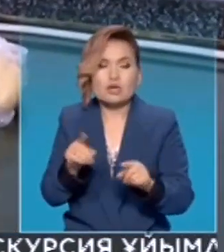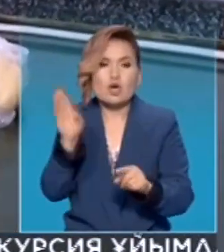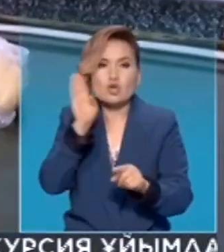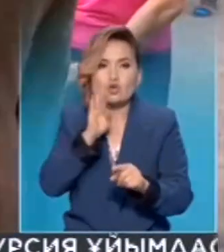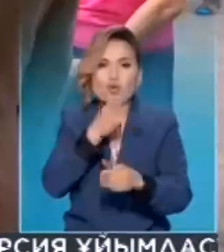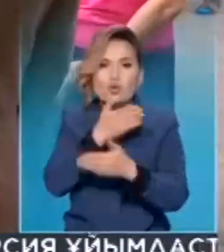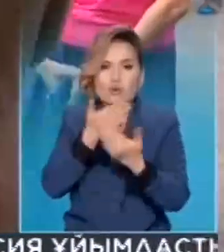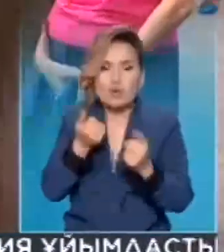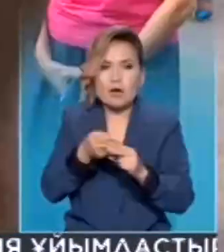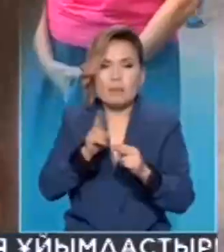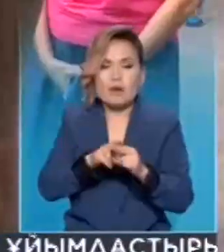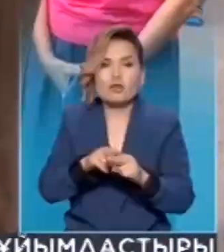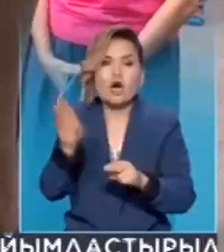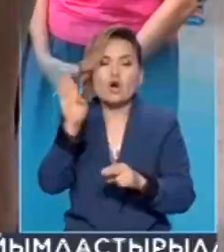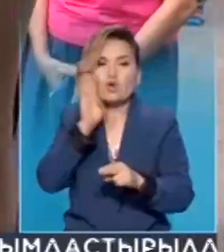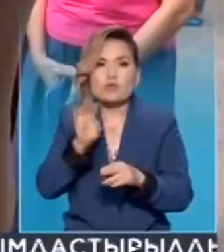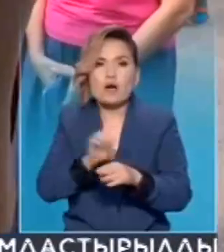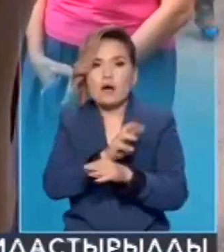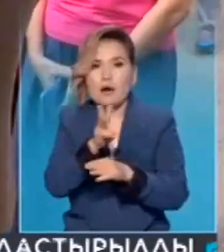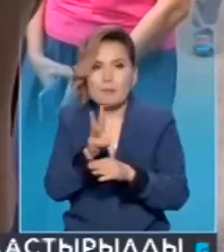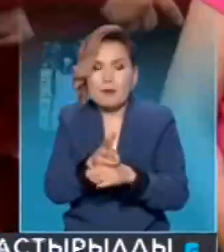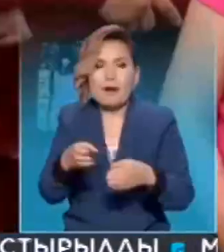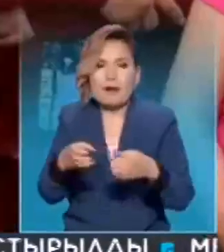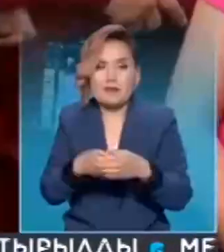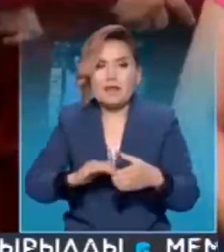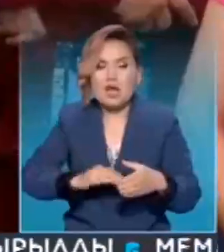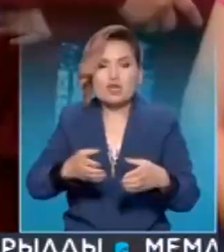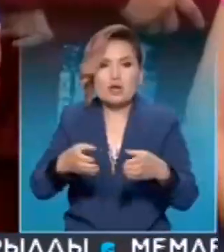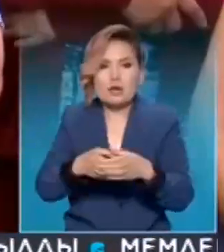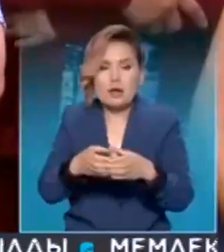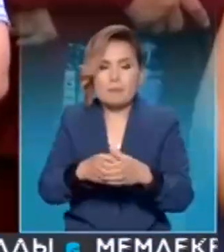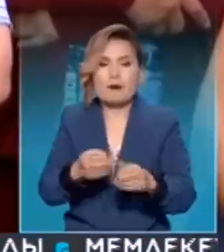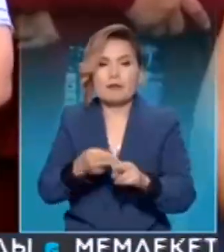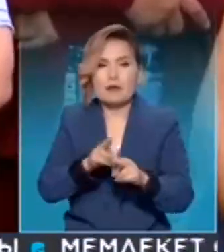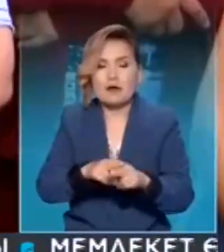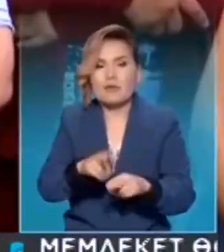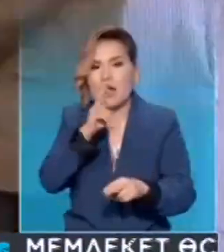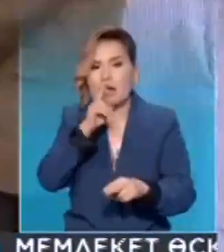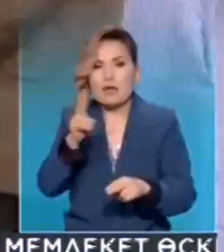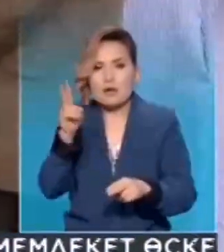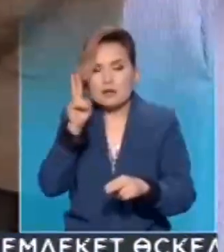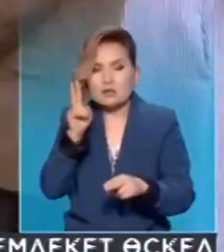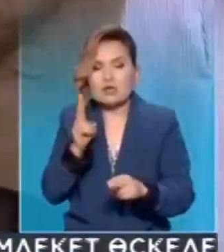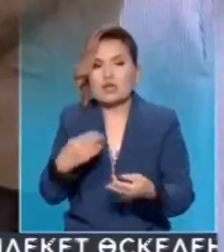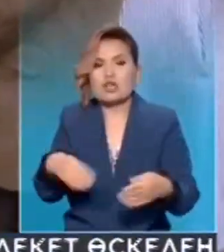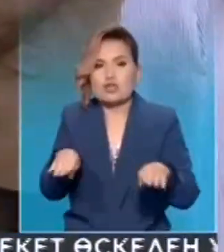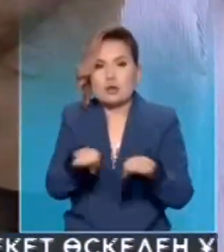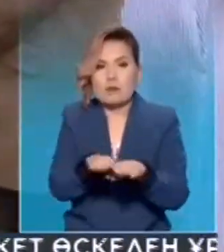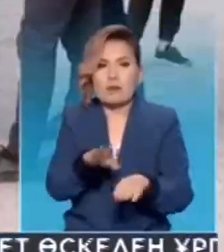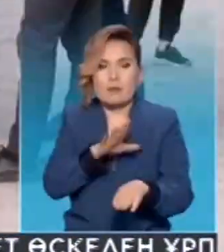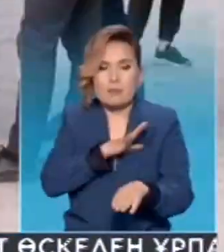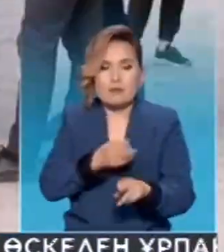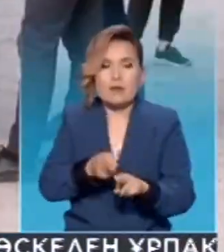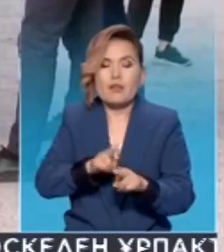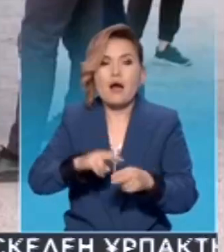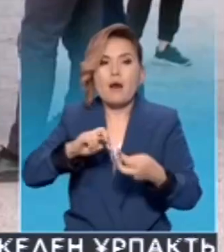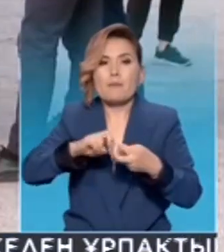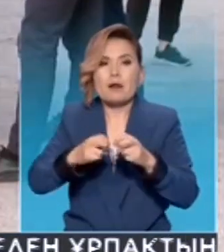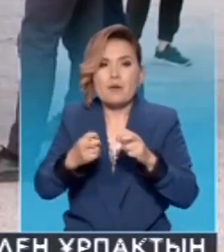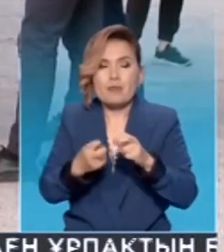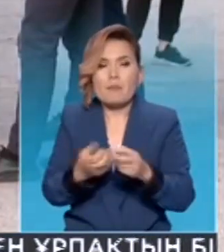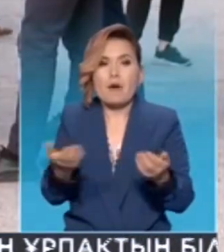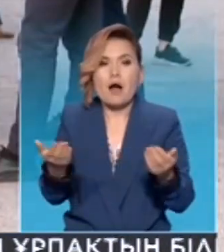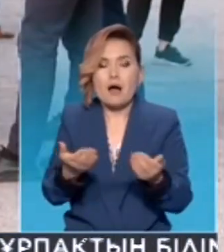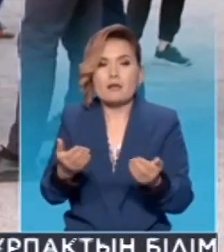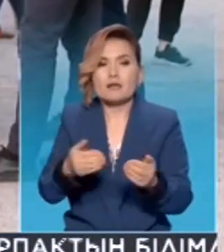отыр. Оларда тіршілік нәрімен қамтып келген жеке компания осыдан бірнеше жыл бұрын өздерін банкрот деп жариялаған. Түйткілдің түйіні қалай